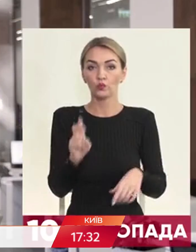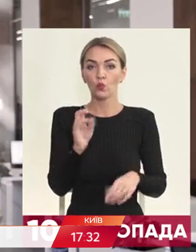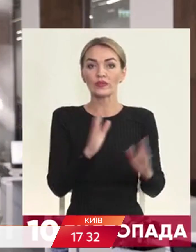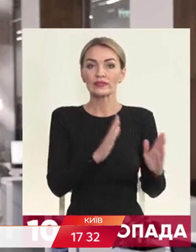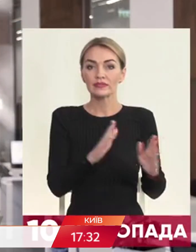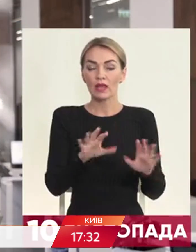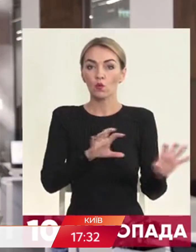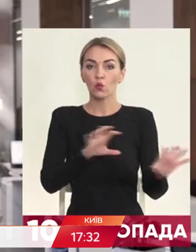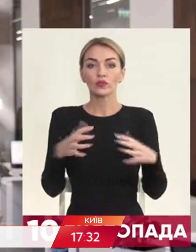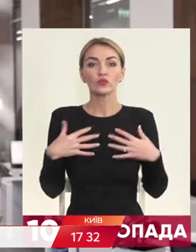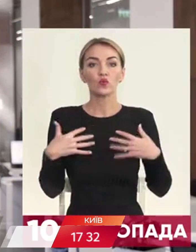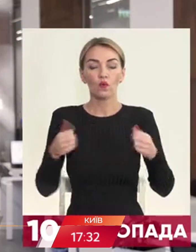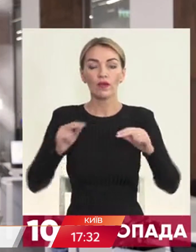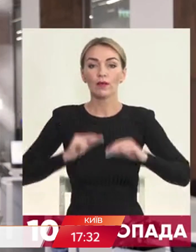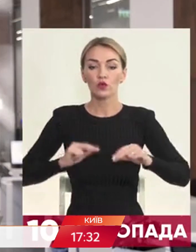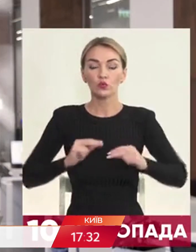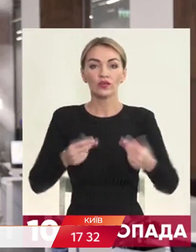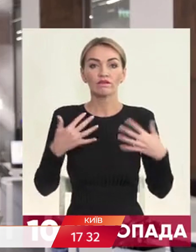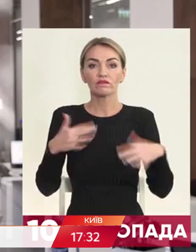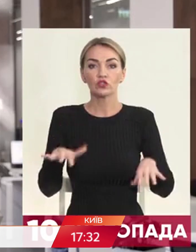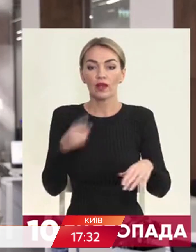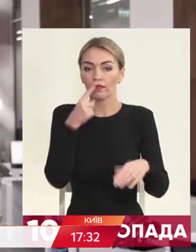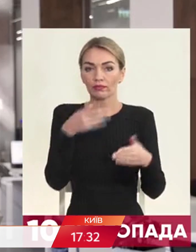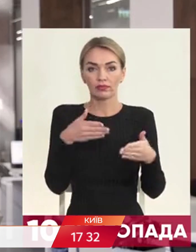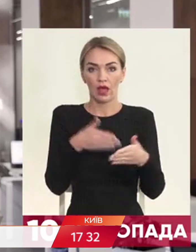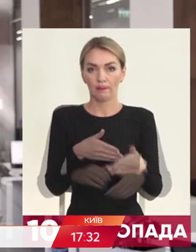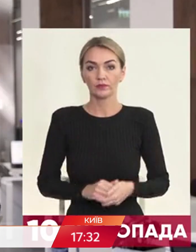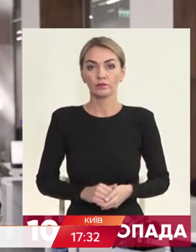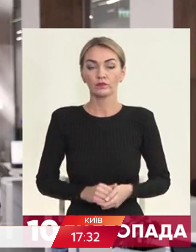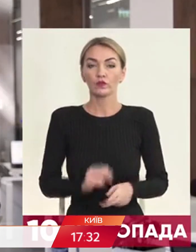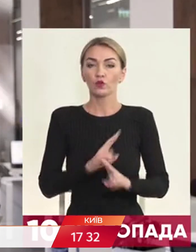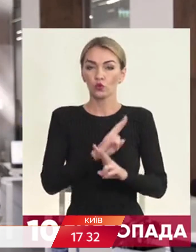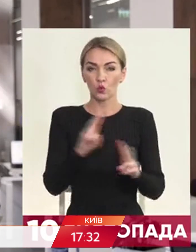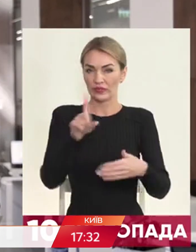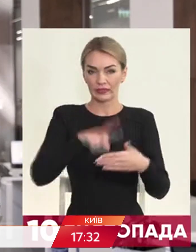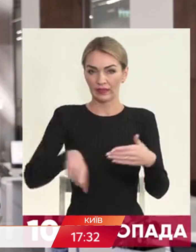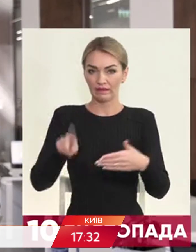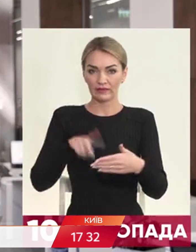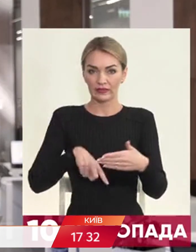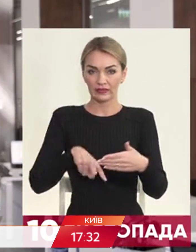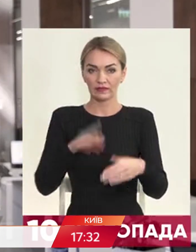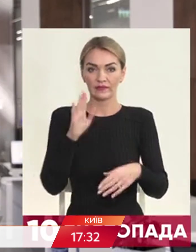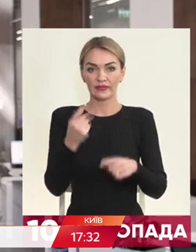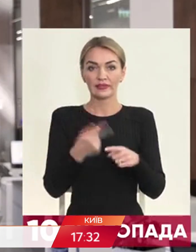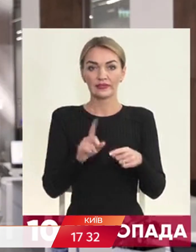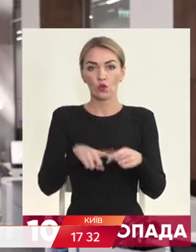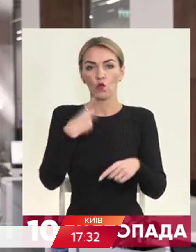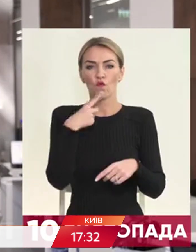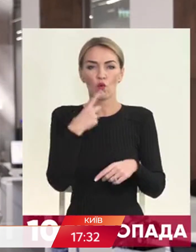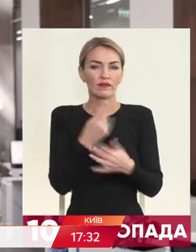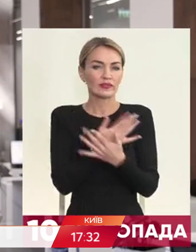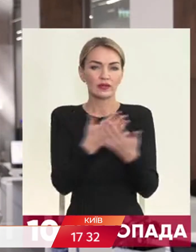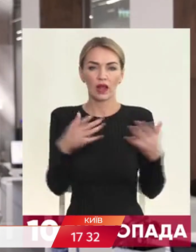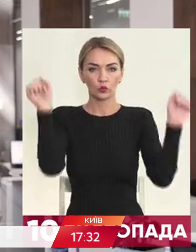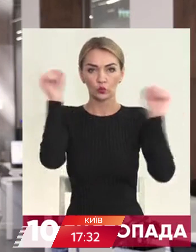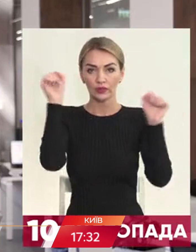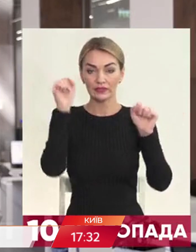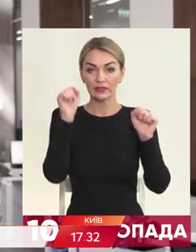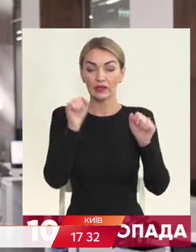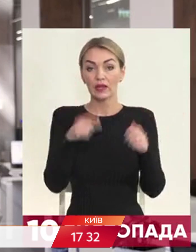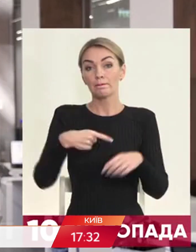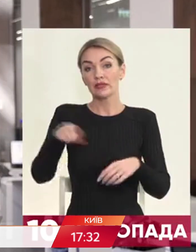Система охорони здоров'я працює вже на межі. Хтось не вірить у це і говорить усілякі дурниці?